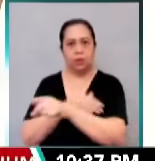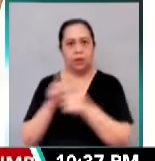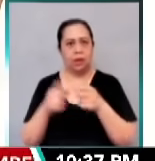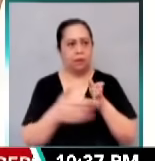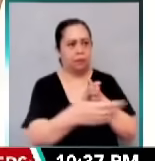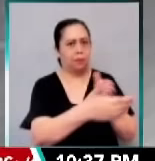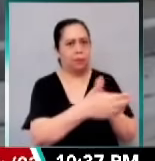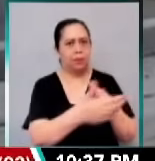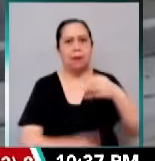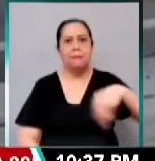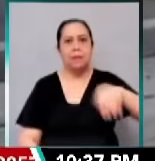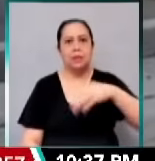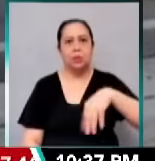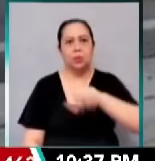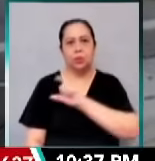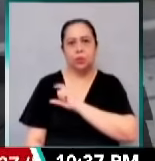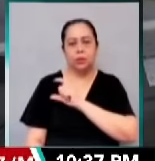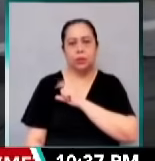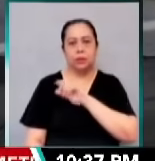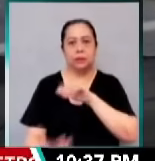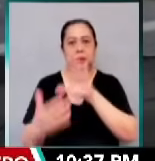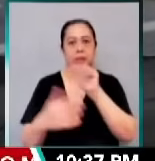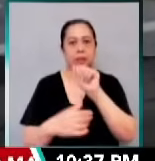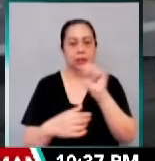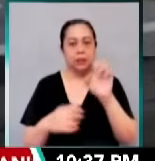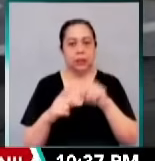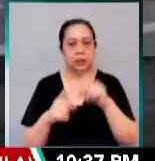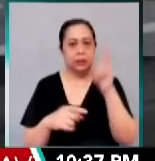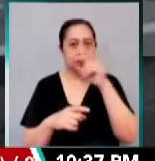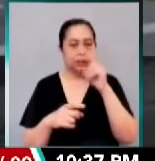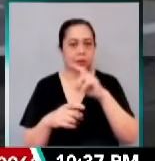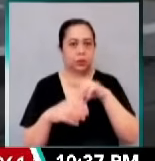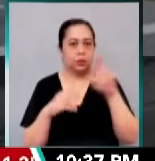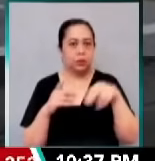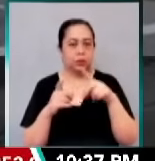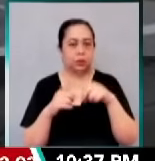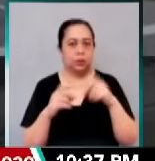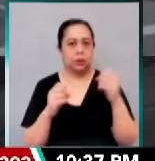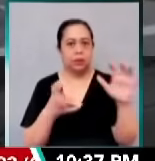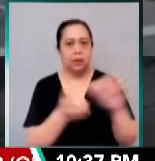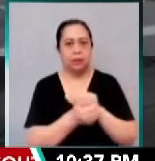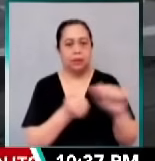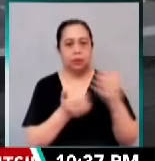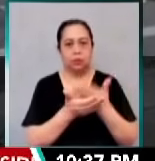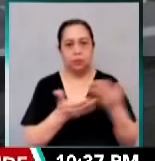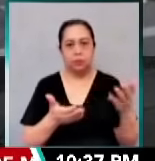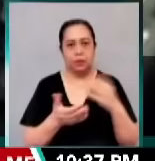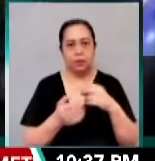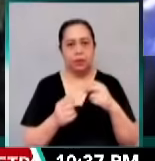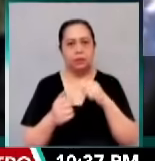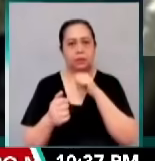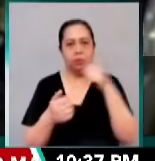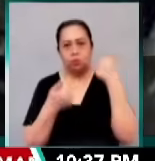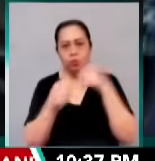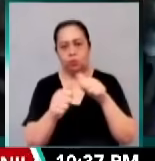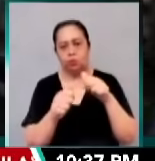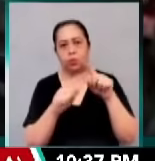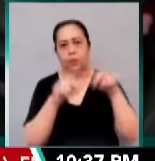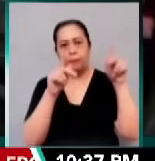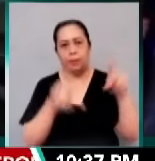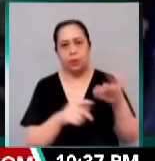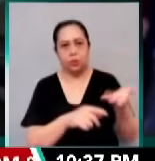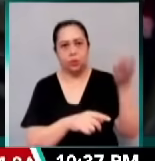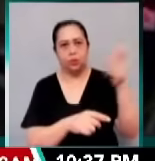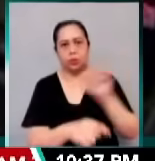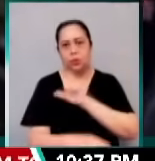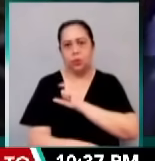pulis. Naharap siya sa kasong reckless imprudence resulting in damage to property at disobedience to a person in authority.